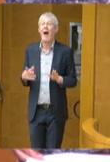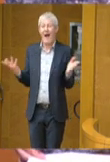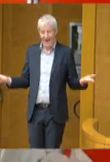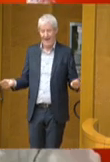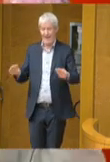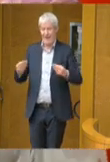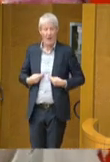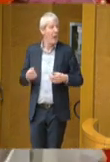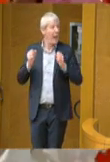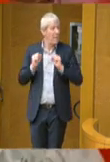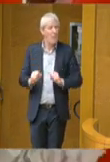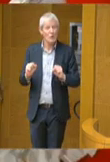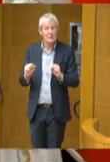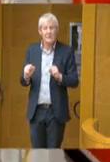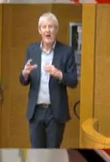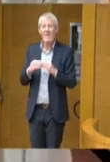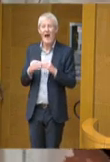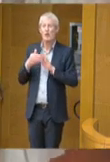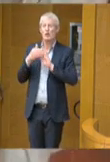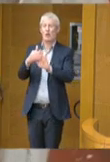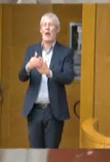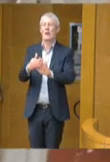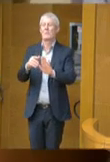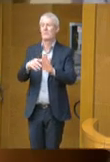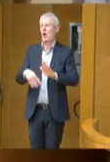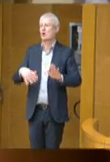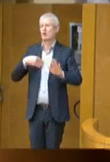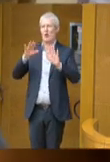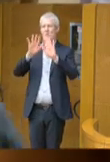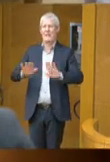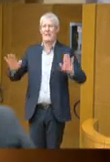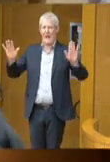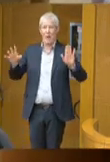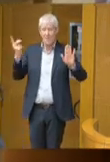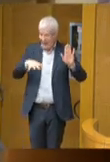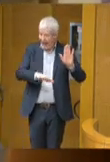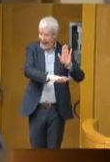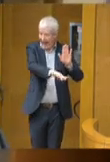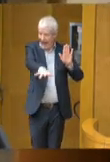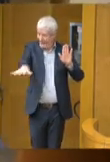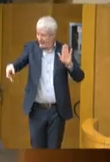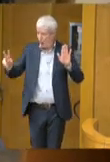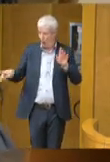generosamente offerto la possibilità di mettere in scena il nostro spettacolo per altri ragazzi